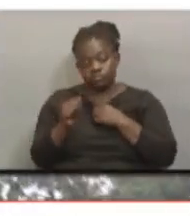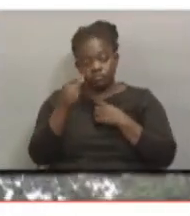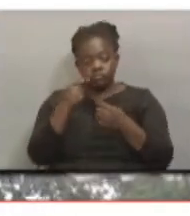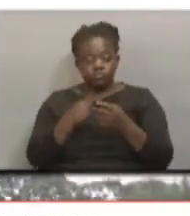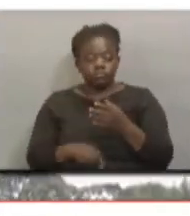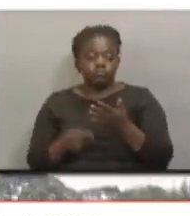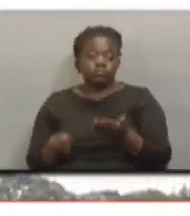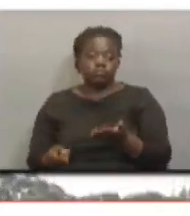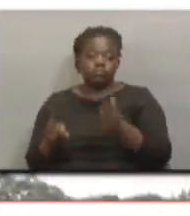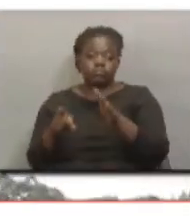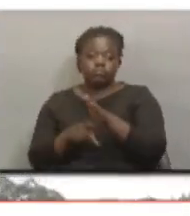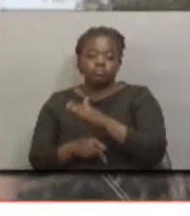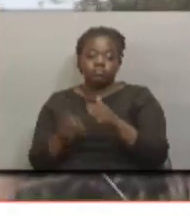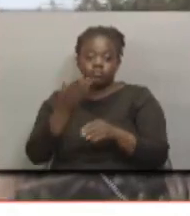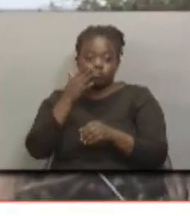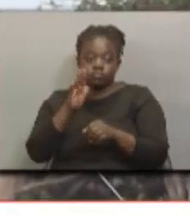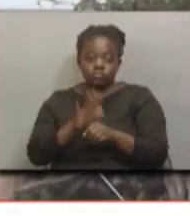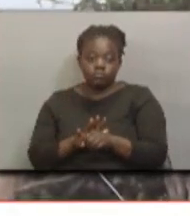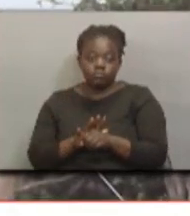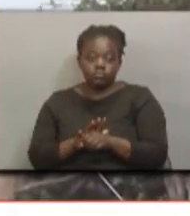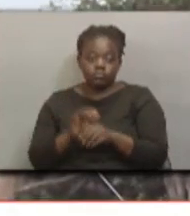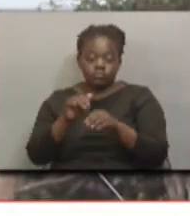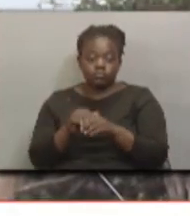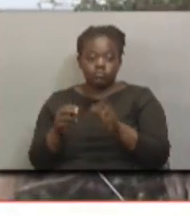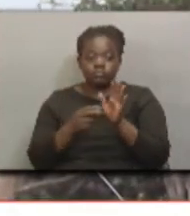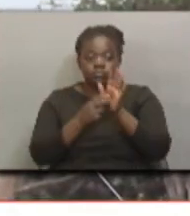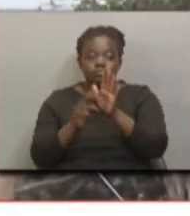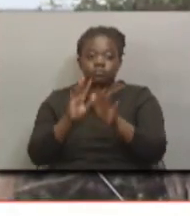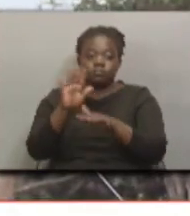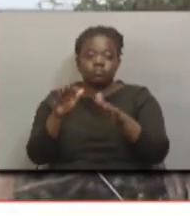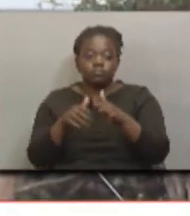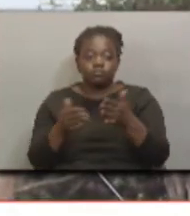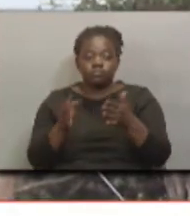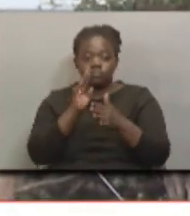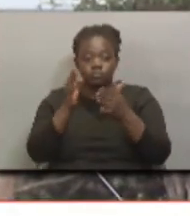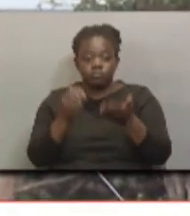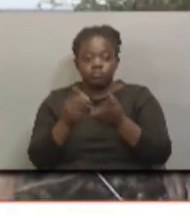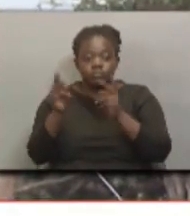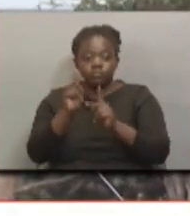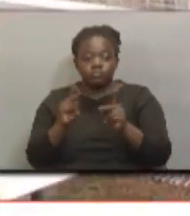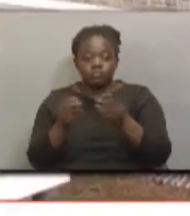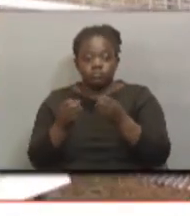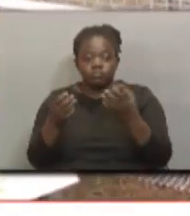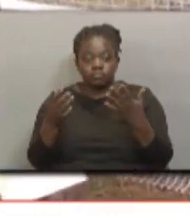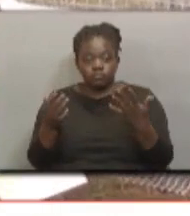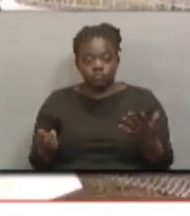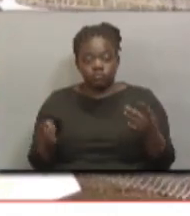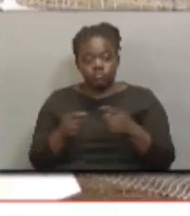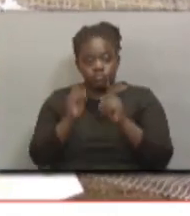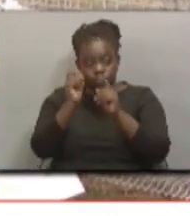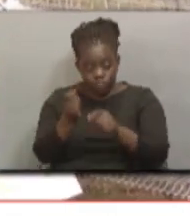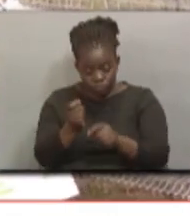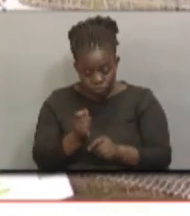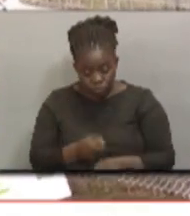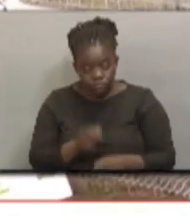Katikkiro nga ebyasuubizibwa okuteekebwa mwoleso guno byonna byakubaawo kiyambeko abantu bangi omuli abalimi